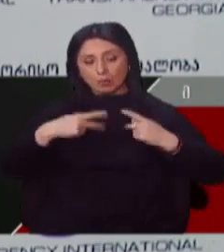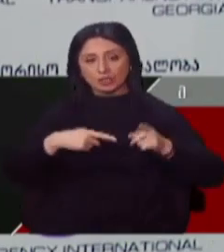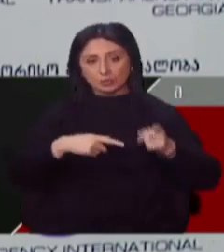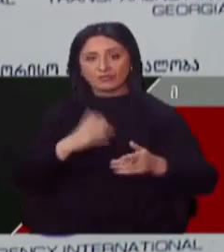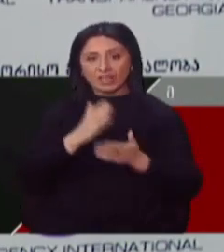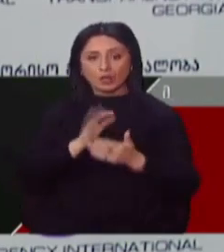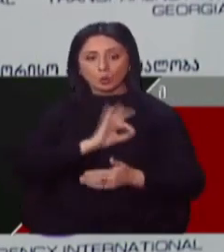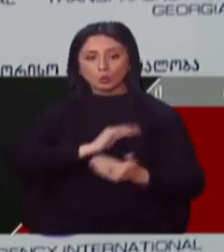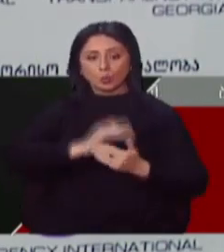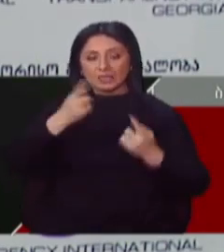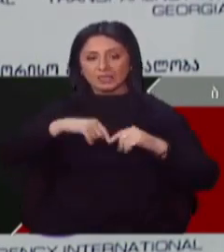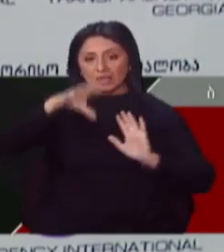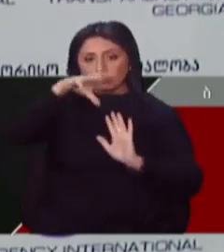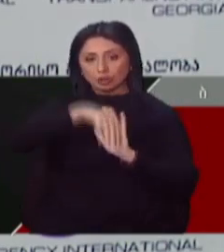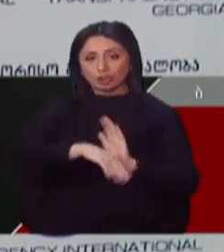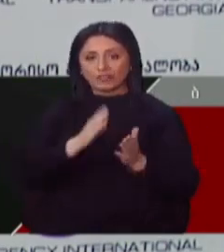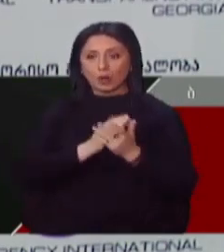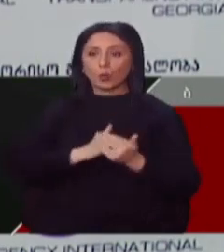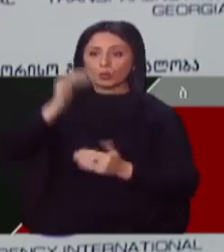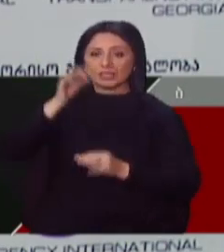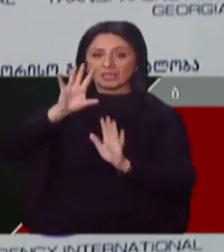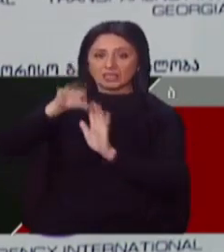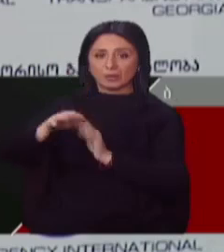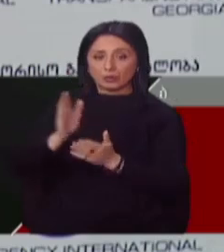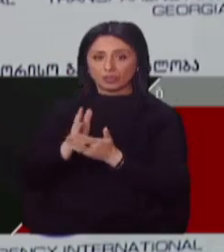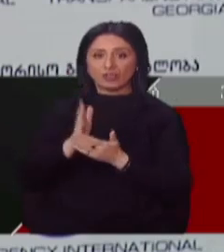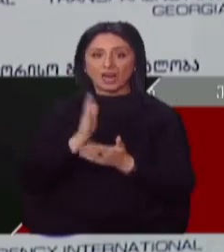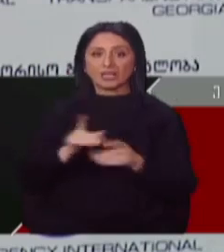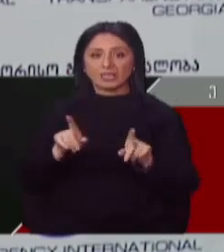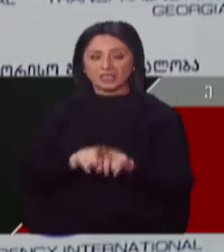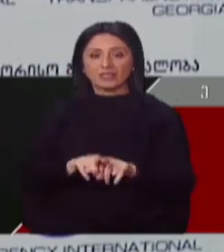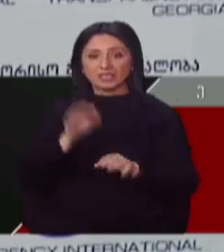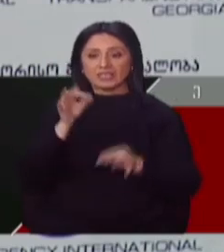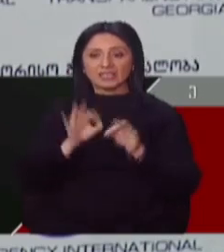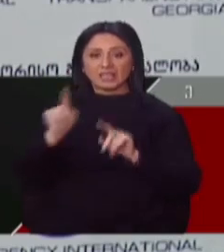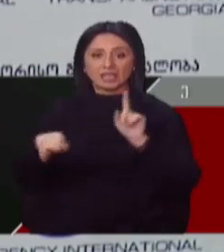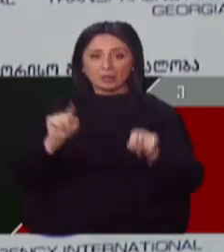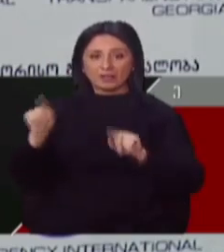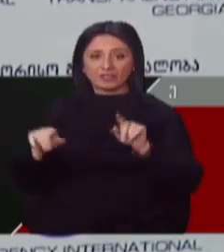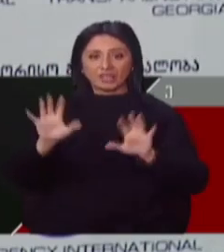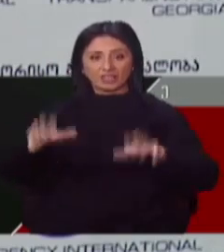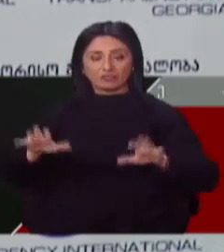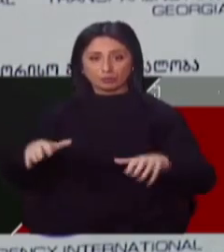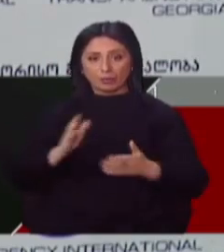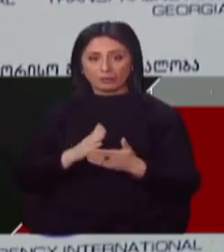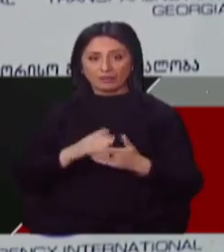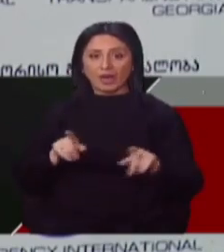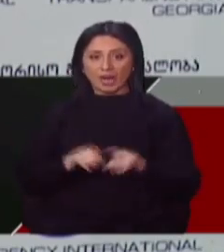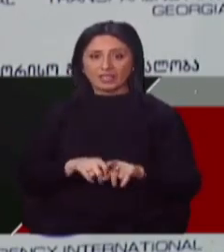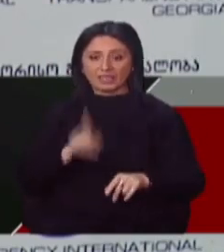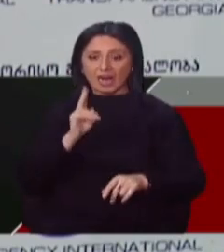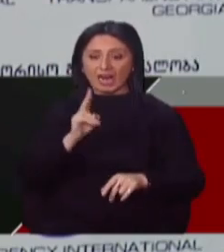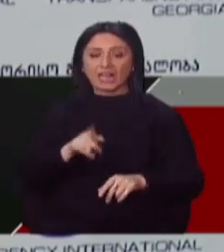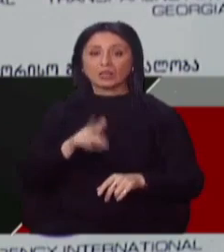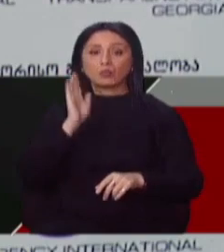რომლებიც არიან იუსტიციის უმაღლეს საბჭოში, არიან უზენაეს სასამართლოში, არიან ასევე სასამართლოების თავმჯდომარეები და ასევე